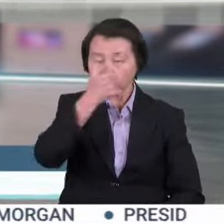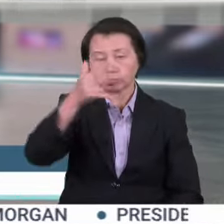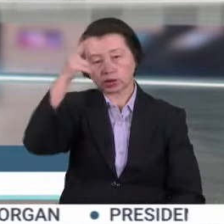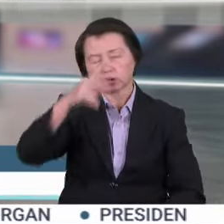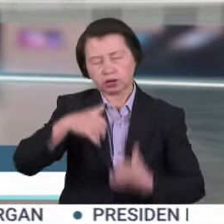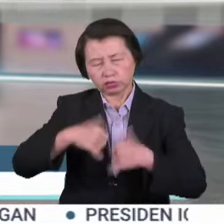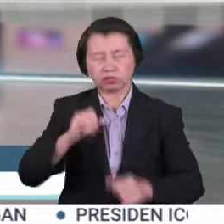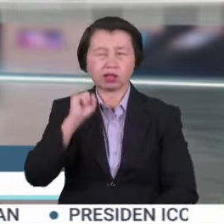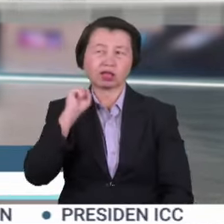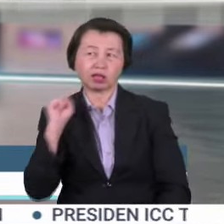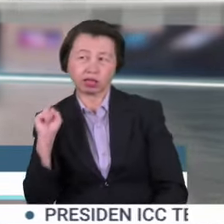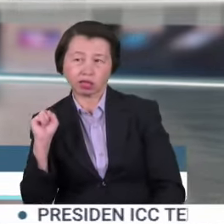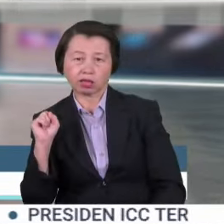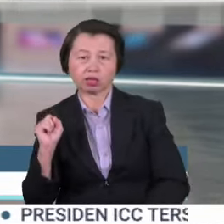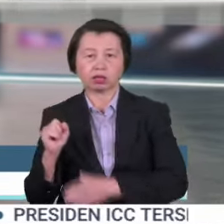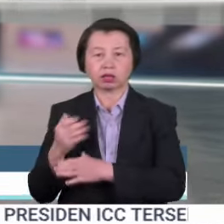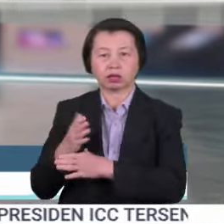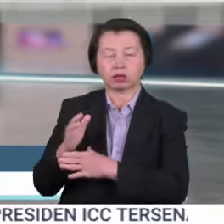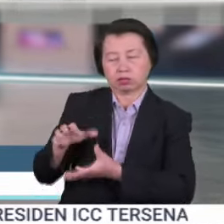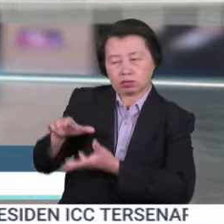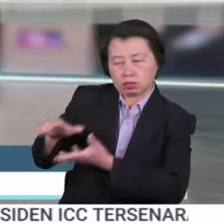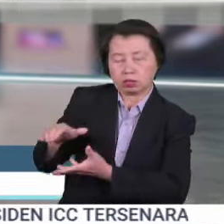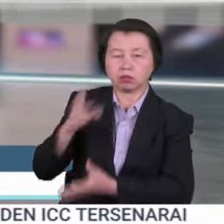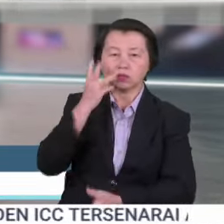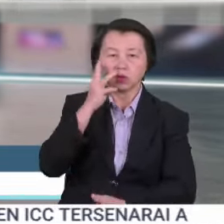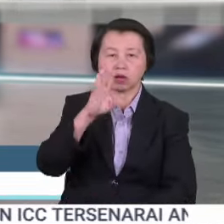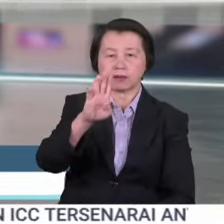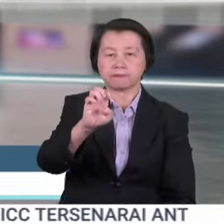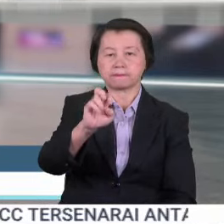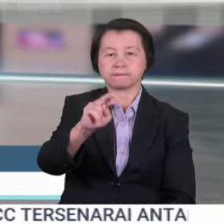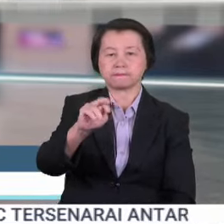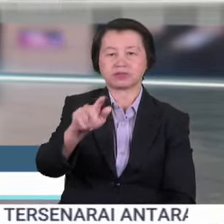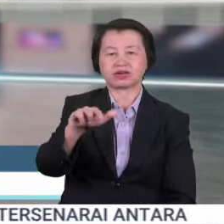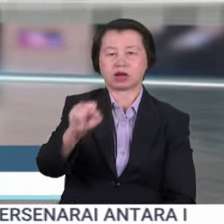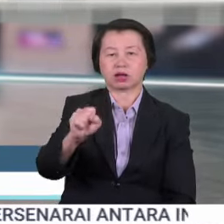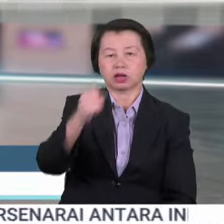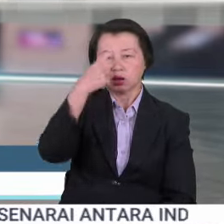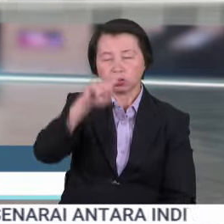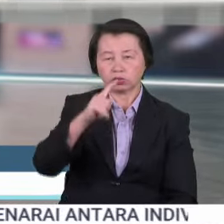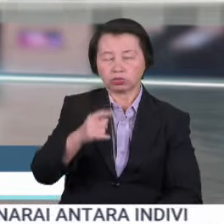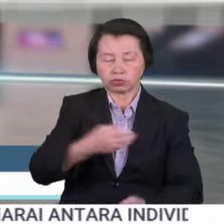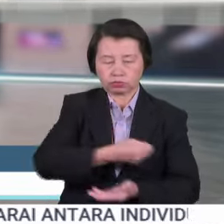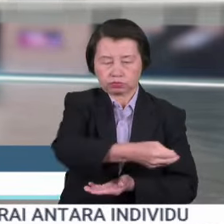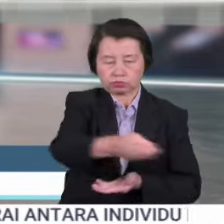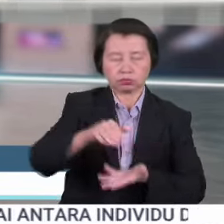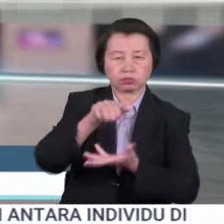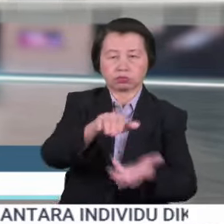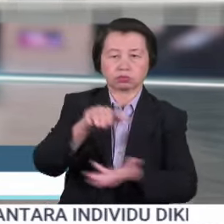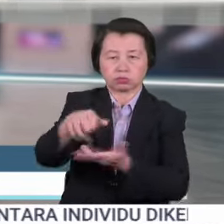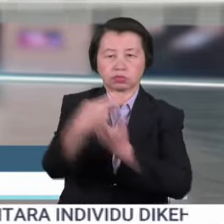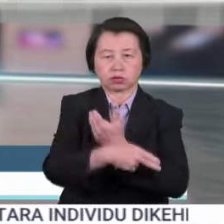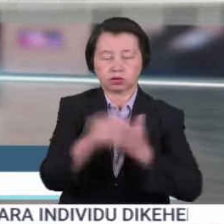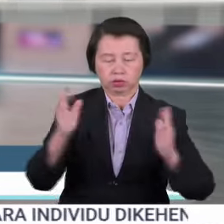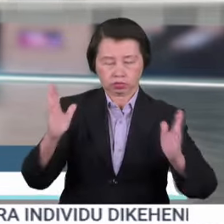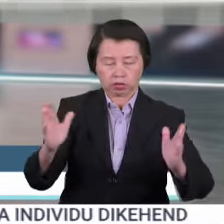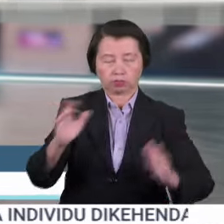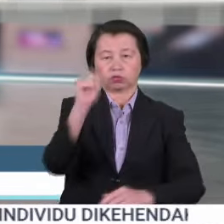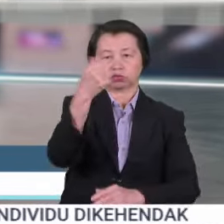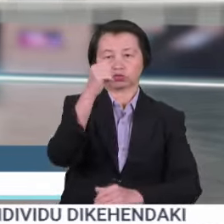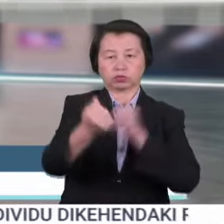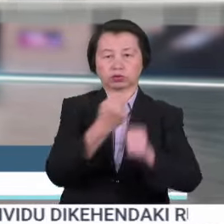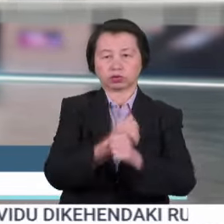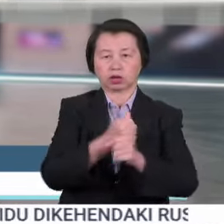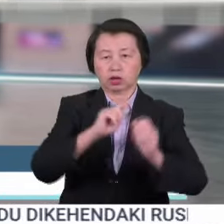kerajaan masih terikat dengan konsesi padi beras nasional Berhad Pernas bagi pengedaran beras dalam negara untuk tempoh 10